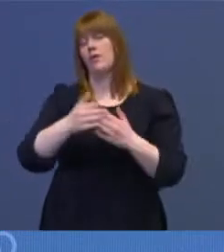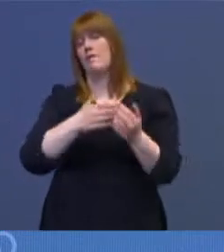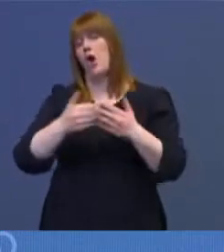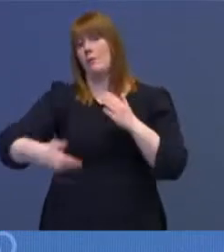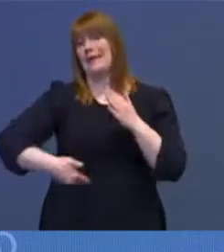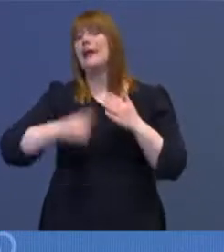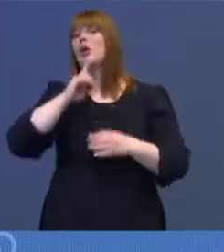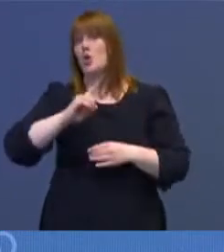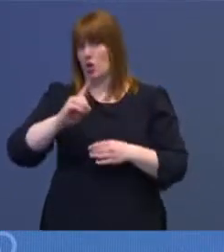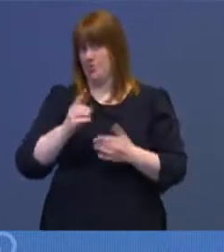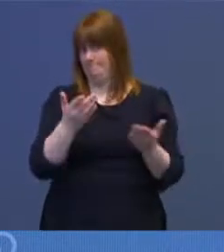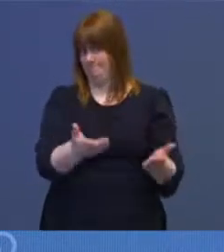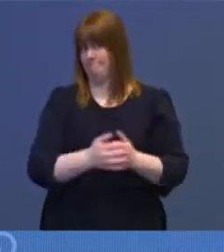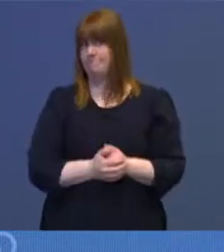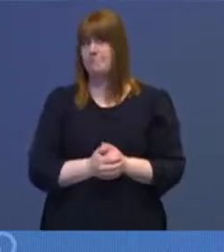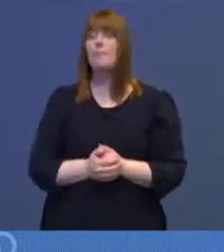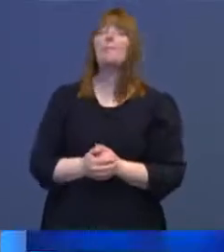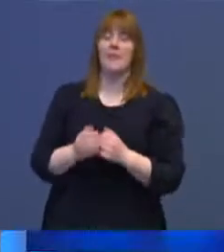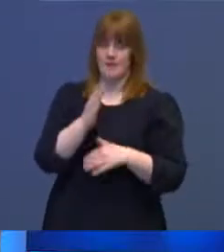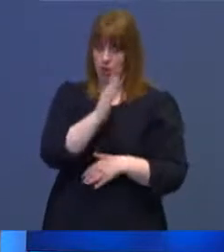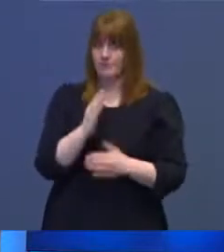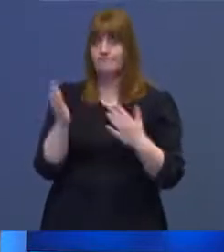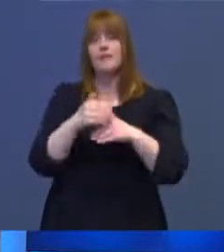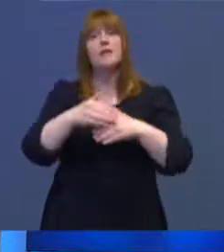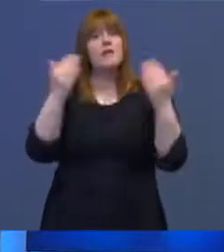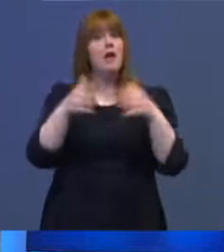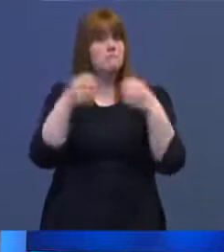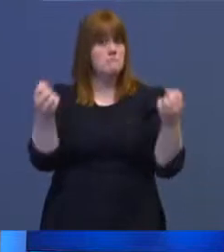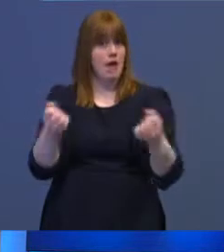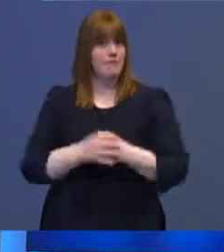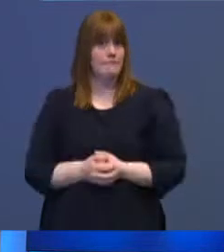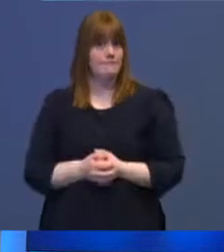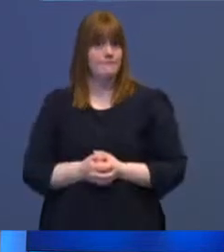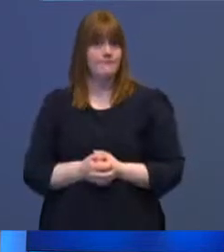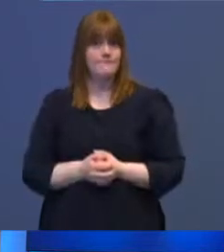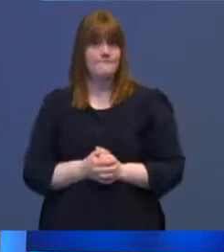komme. Da det Dagblad og deretter NTB.